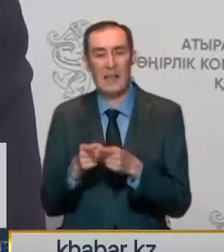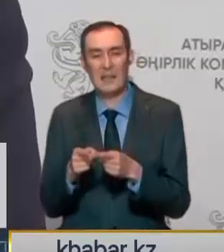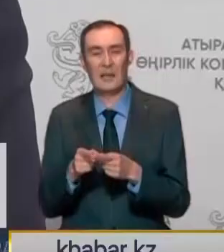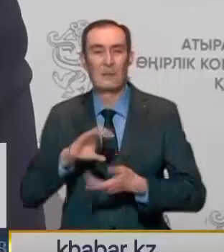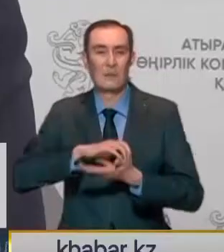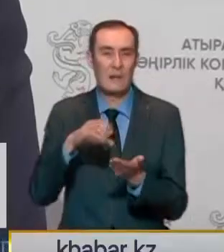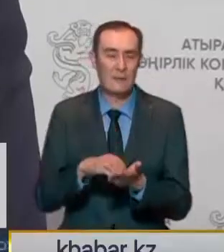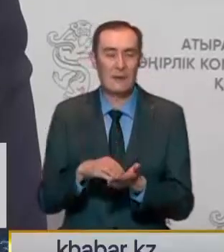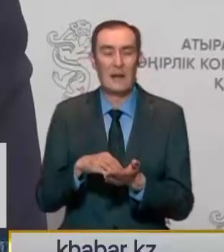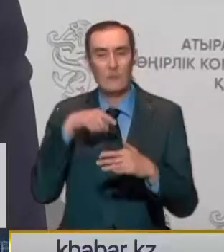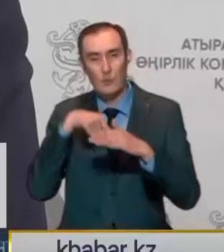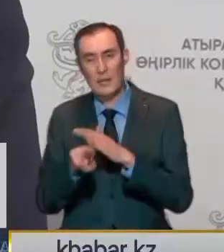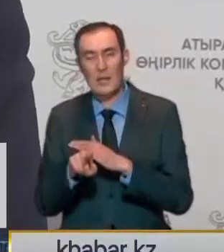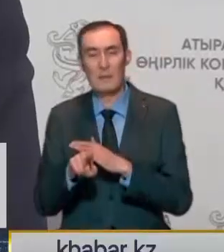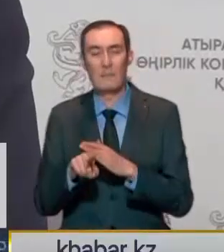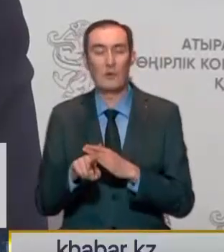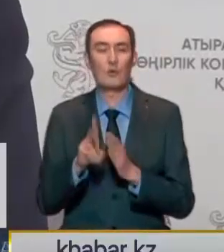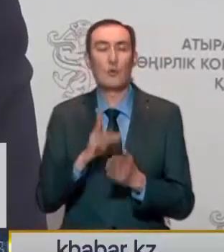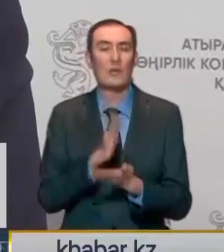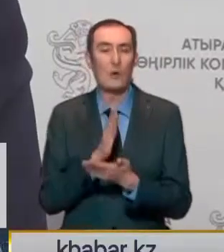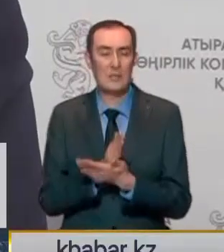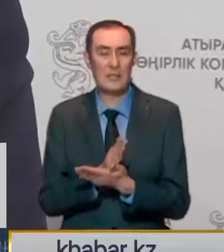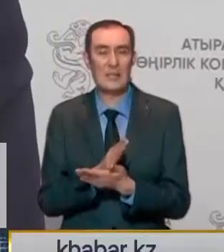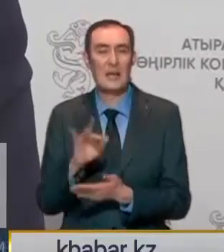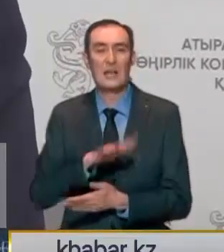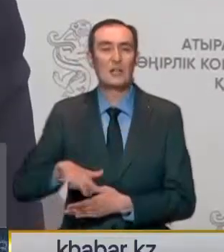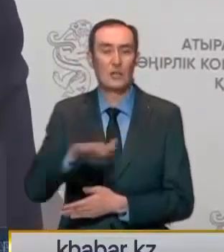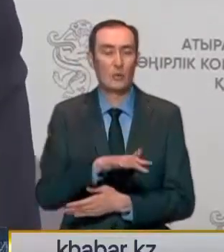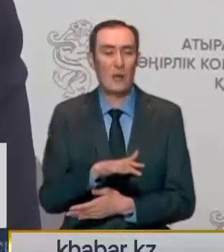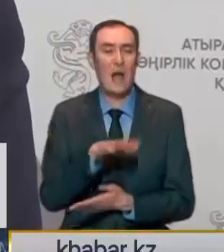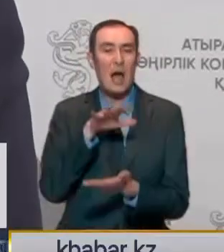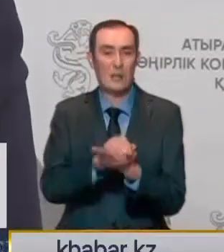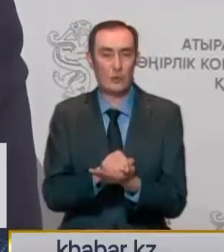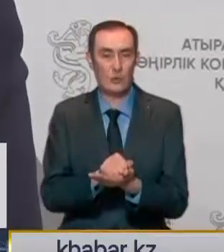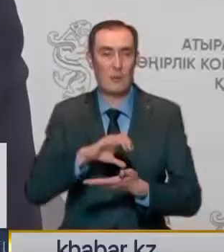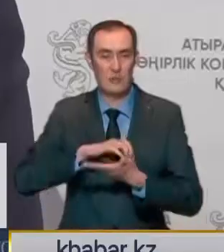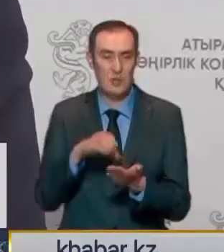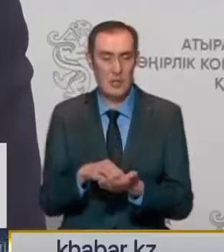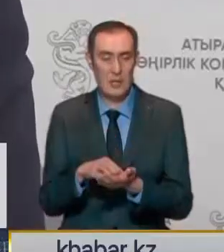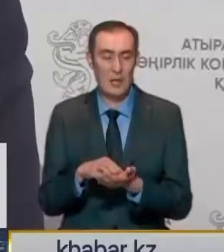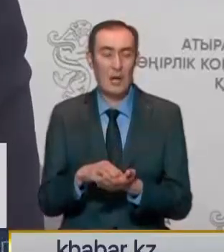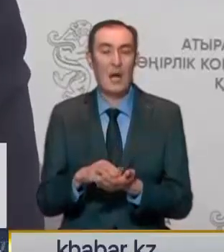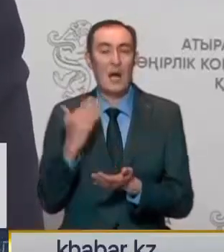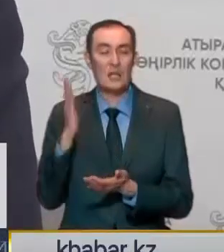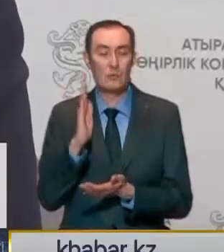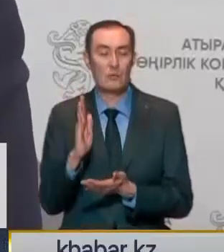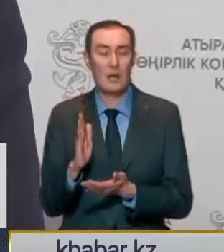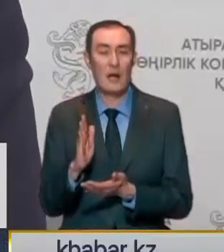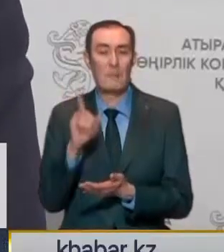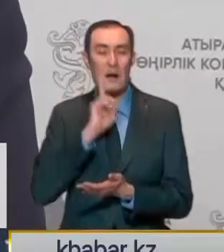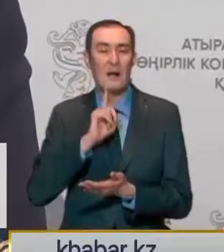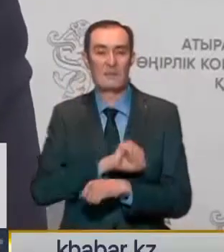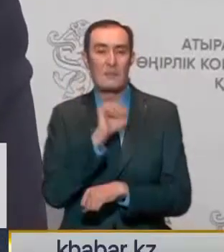и островки, и все, кто находится на территории ТРЦ, арендуют помещения. Бутики, получается, будут освобождены от арендной